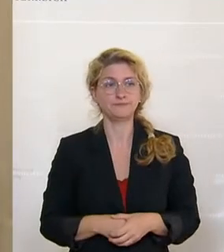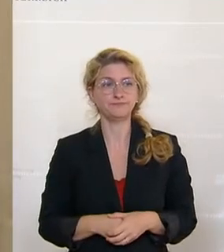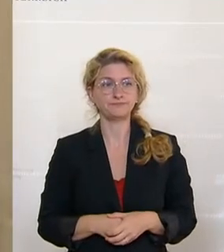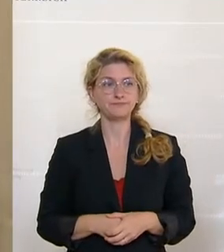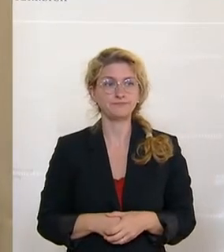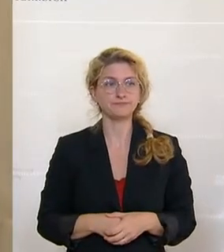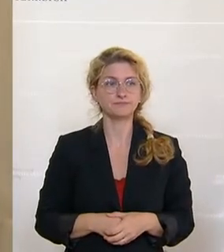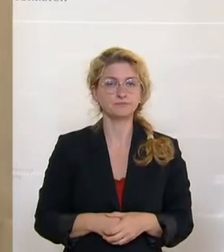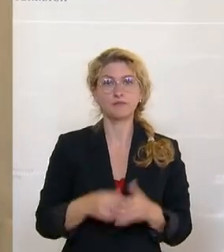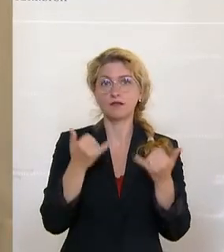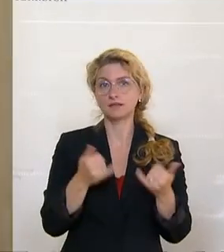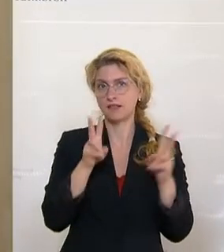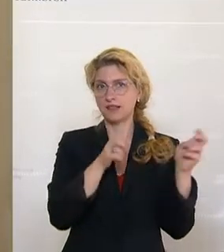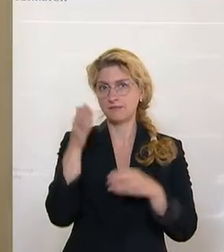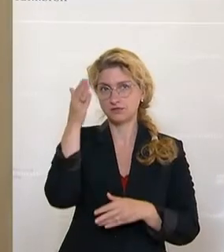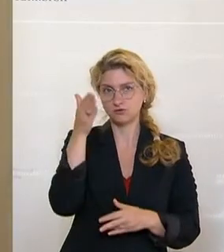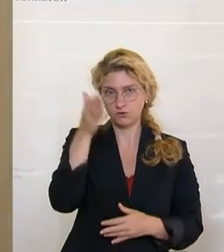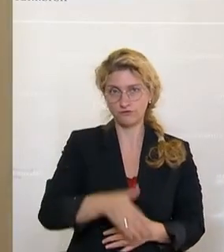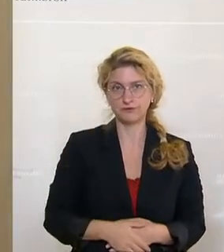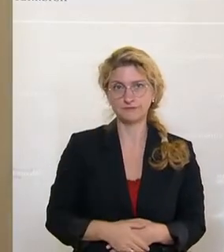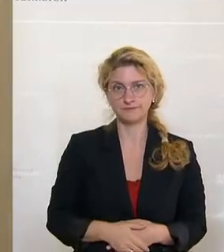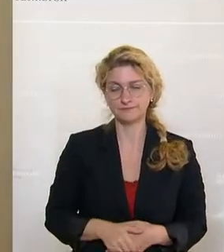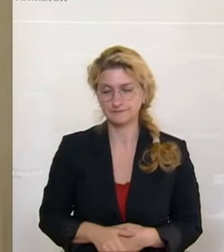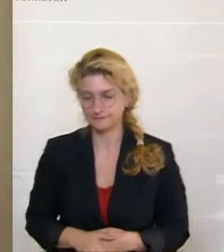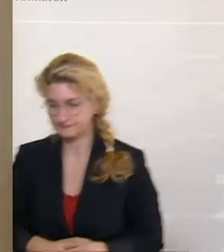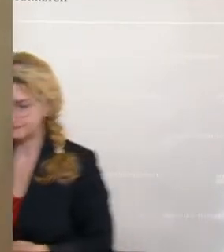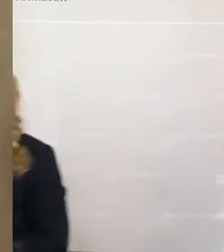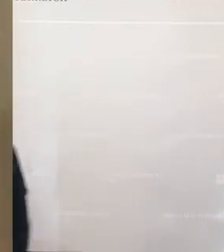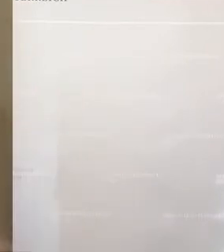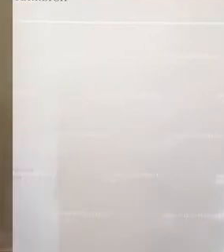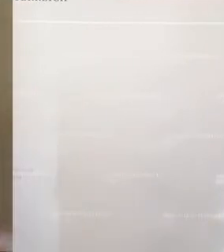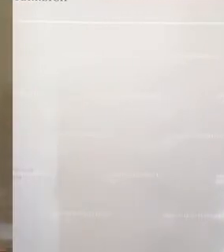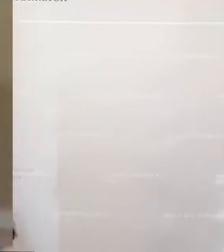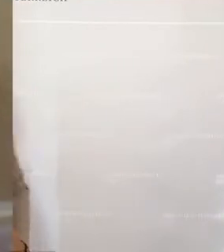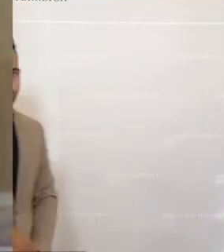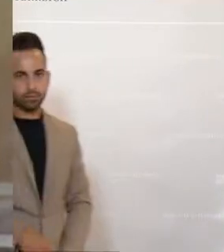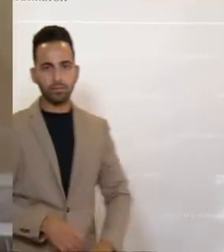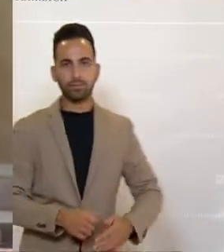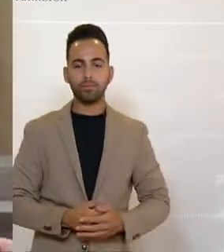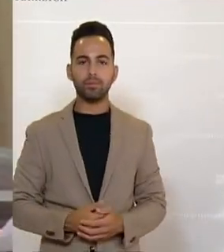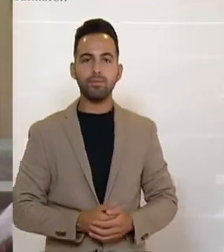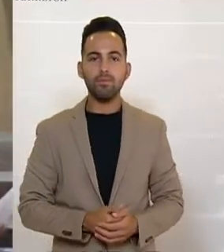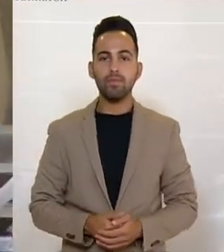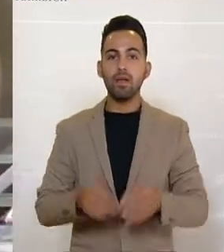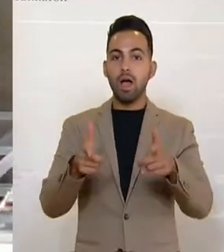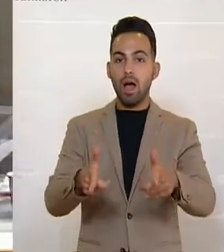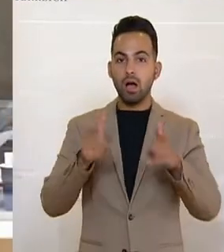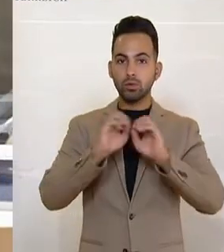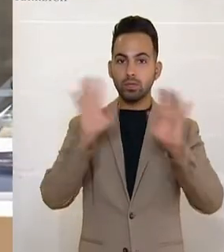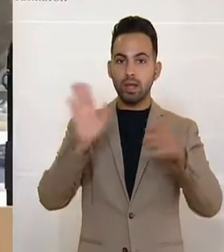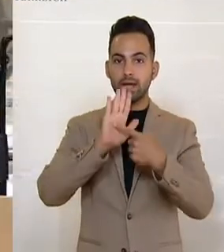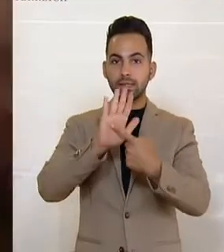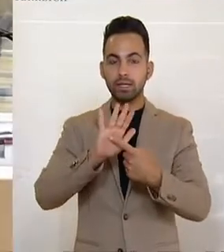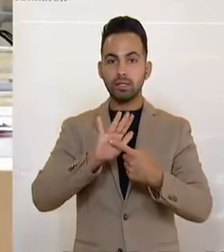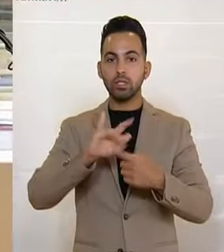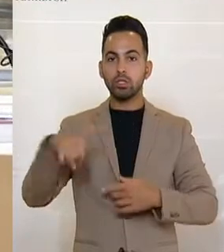Jetzt komme ich zur Zukunft. Der Ausschuss hat klar gezeigt, dass man über politische Einflussnahme die Justiz in ihrer